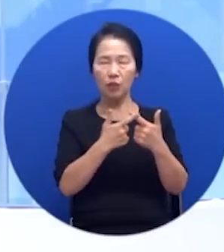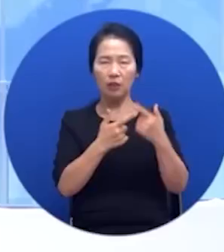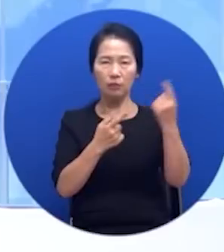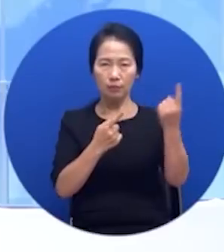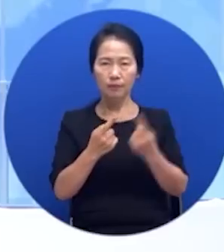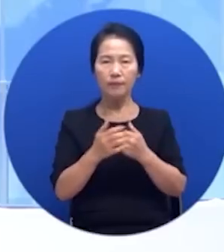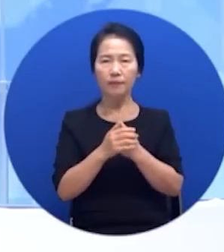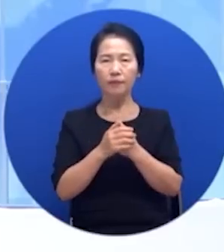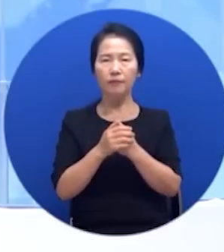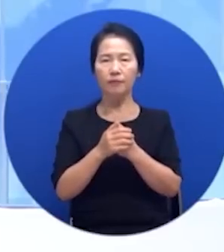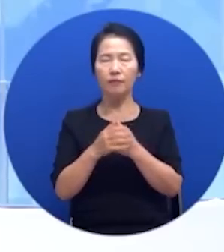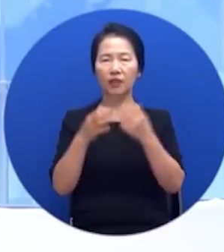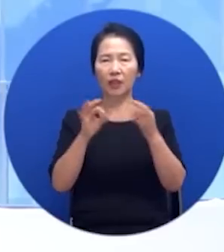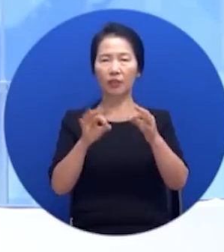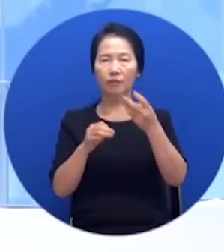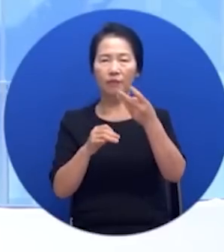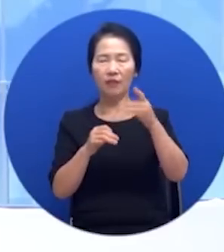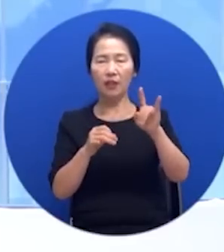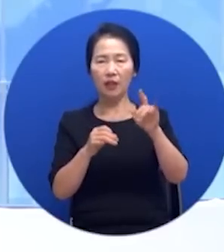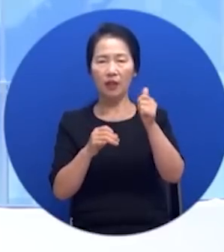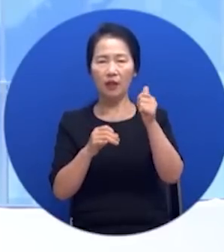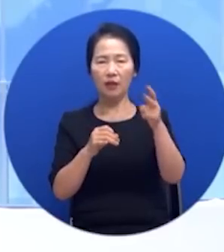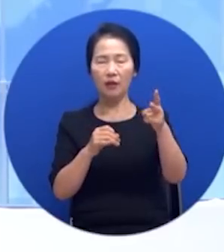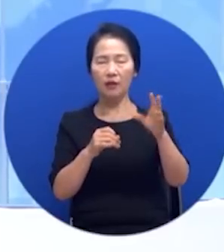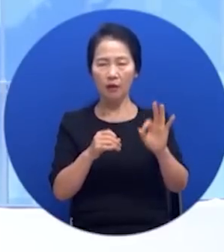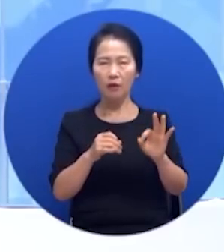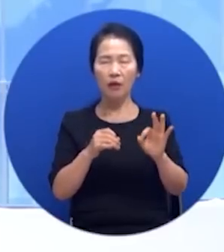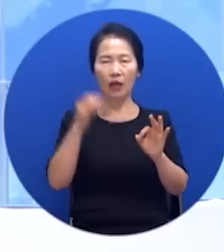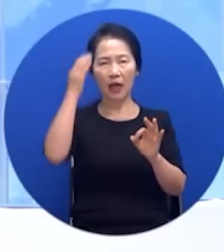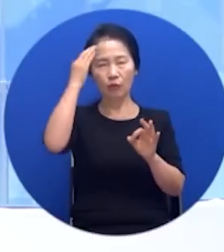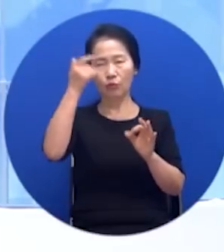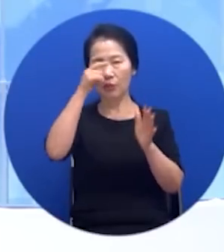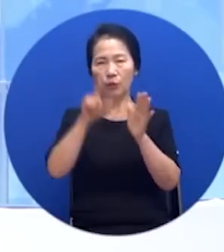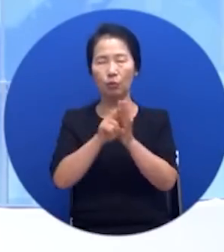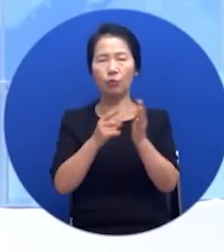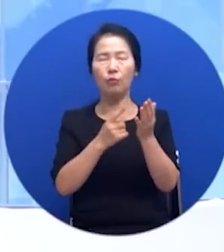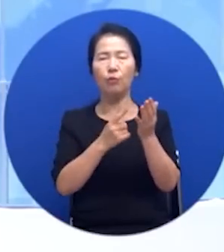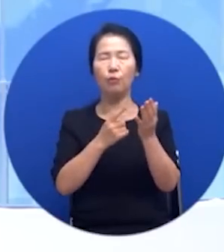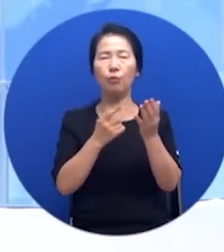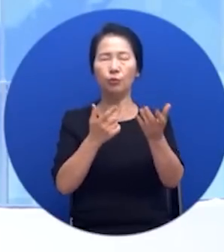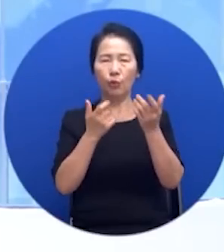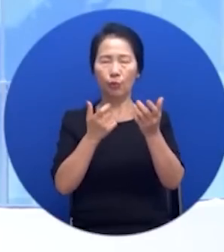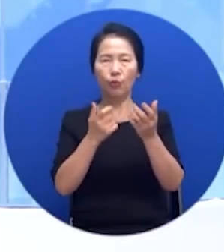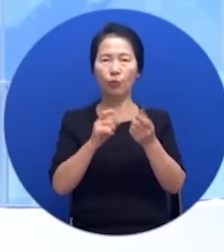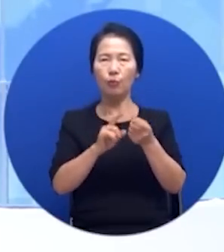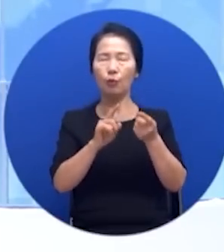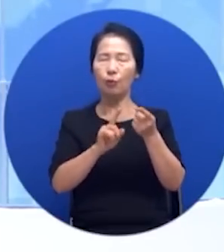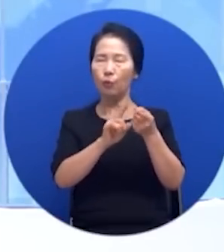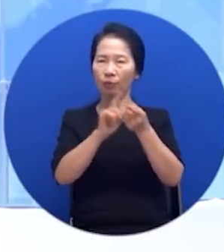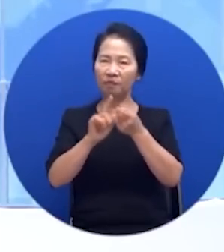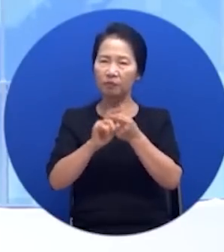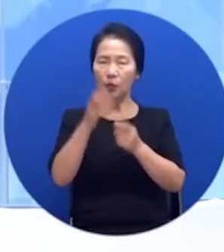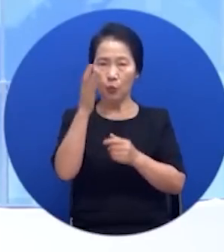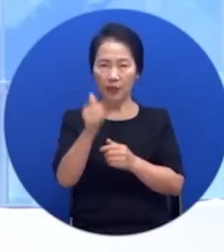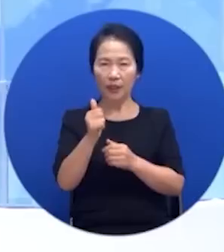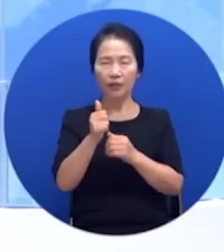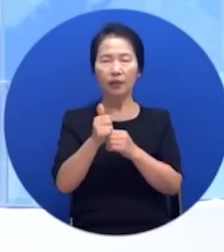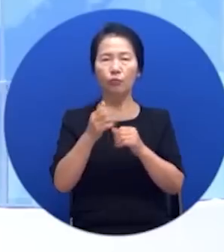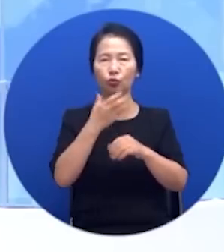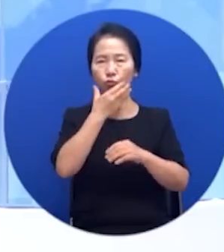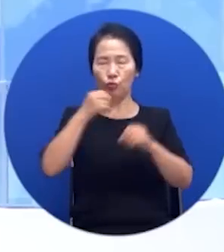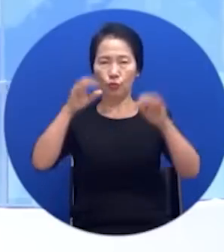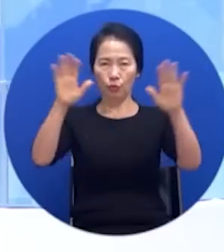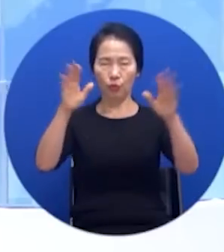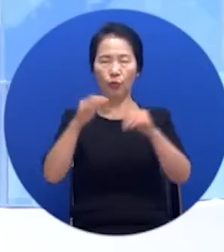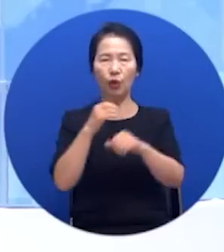올라오셨는데 김태영 한교총 공동회장님 되시는 목사님께서 축도해 주심으로